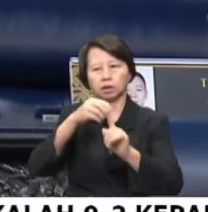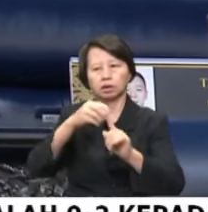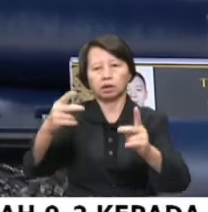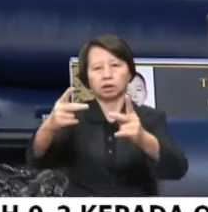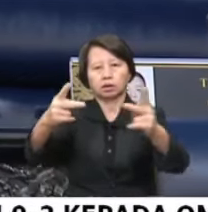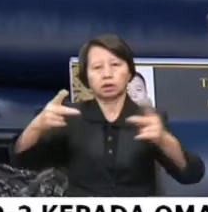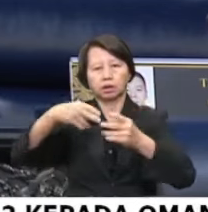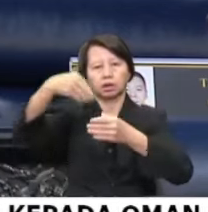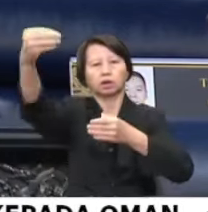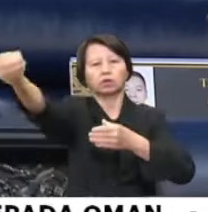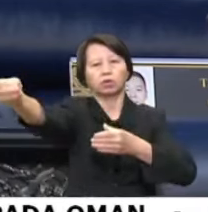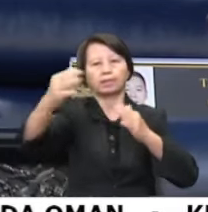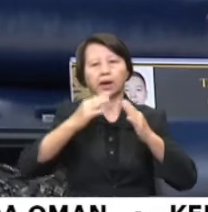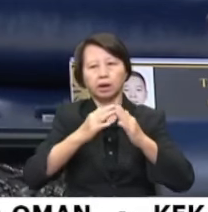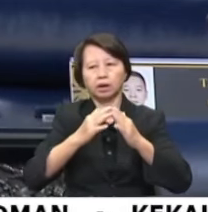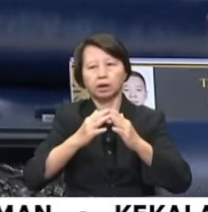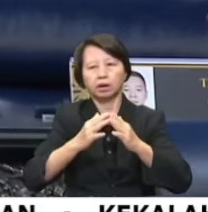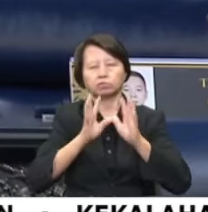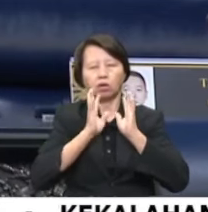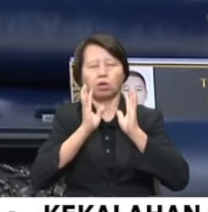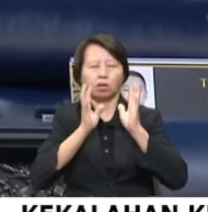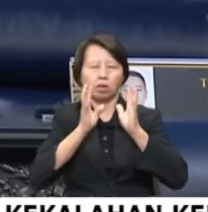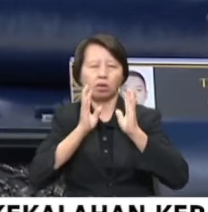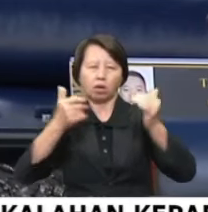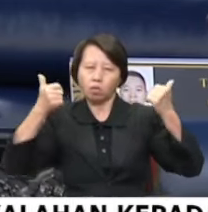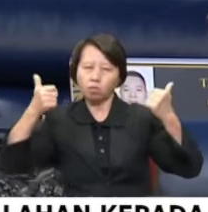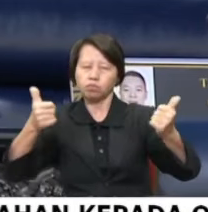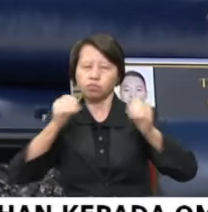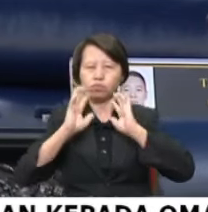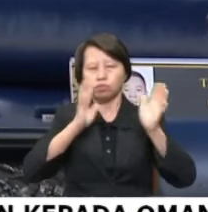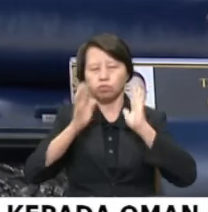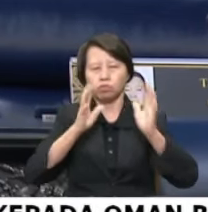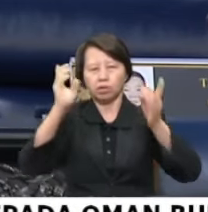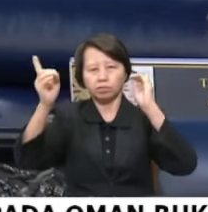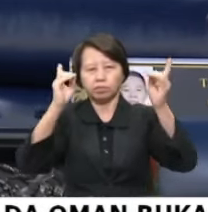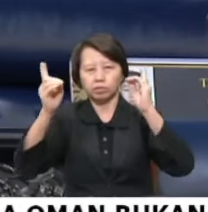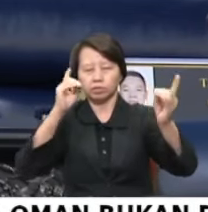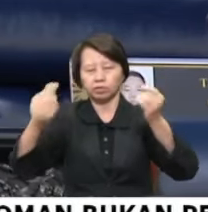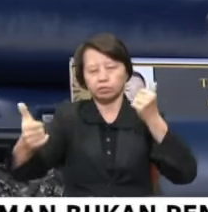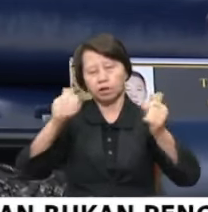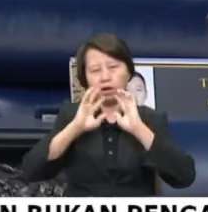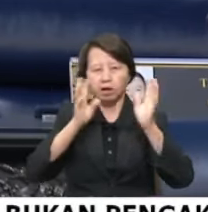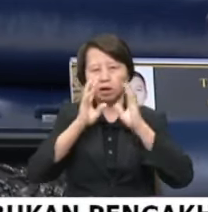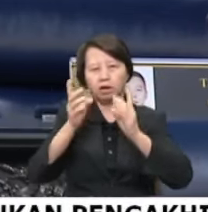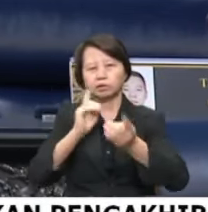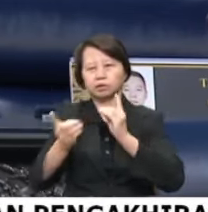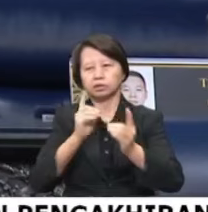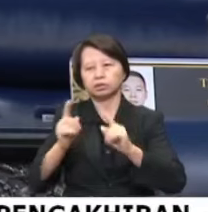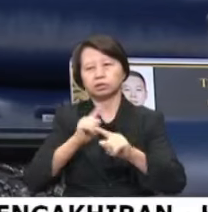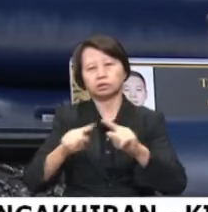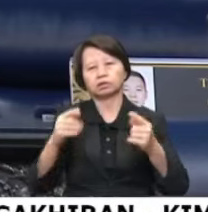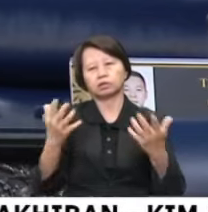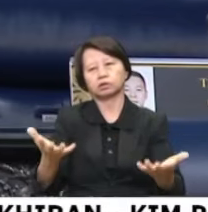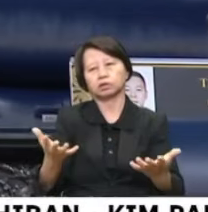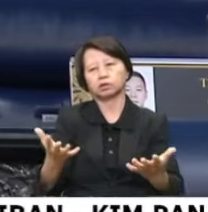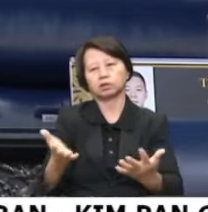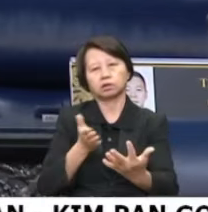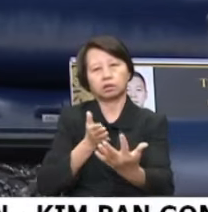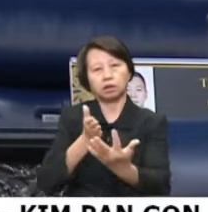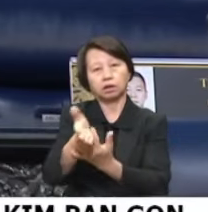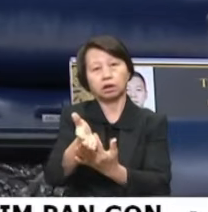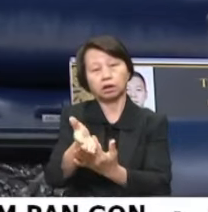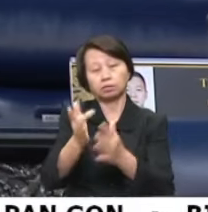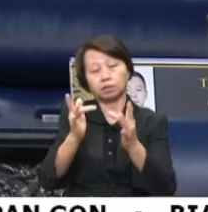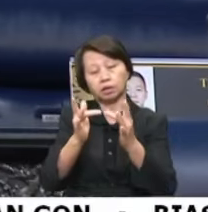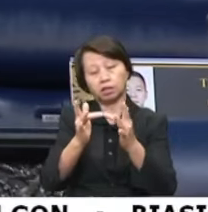kawasan-kawasan luar bandar. Kita bercakap berdegar ni soal berkaitan dengan pendidikan secara digital. Tetapi akses